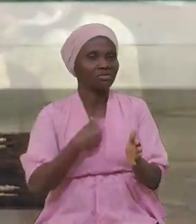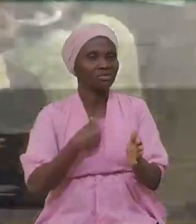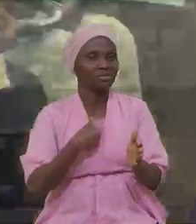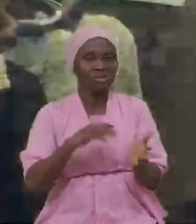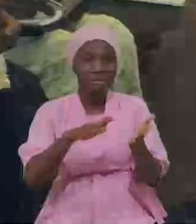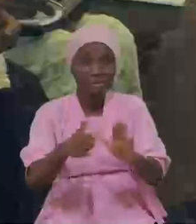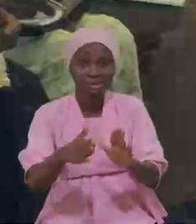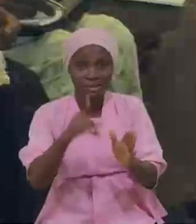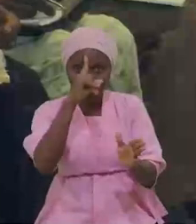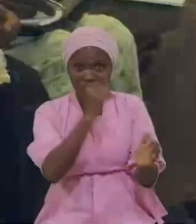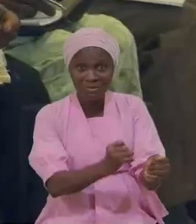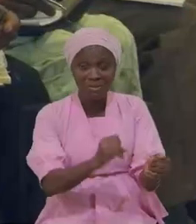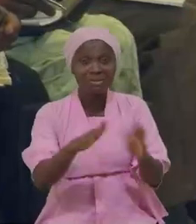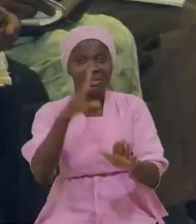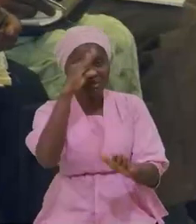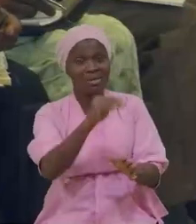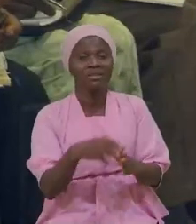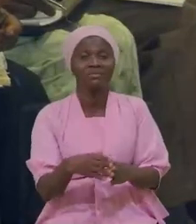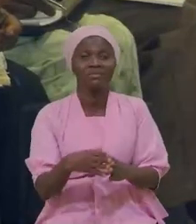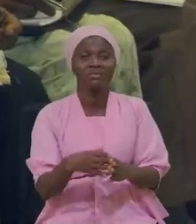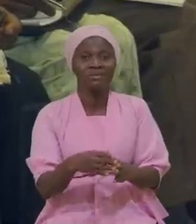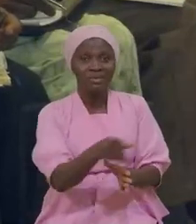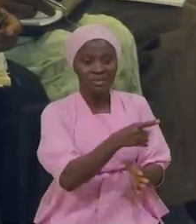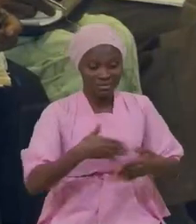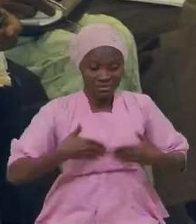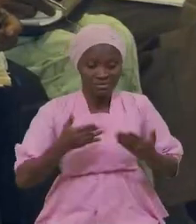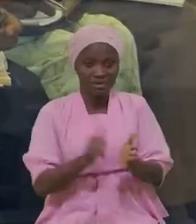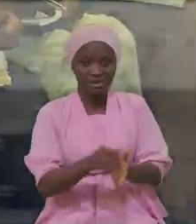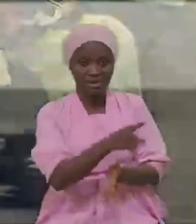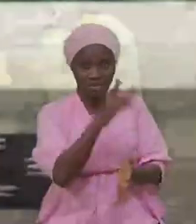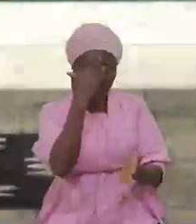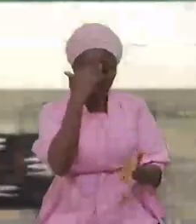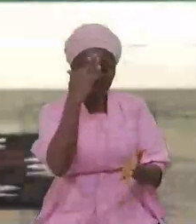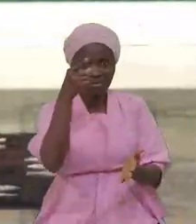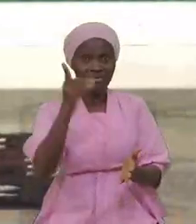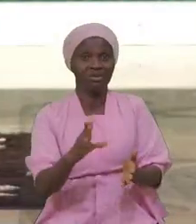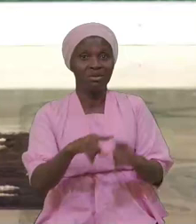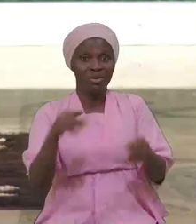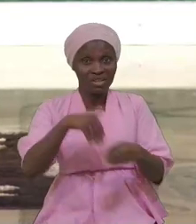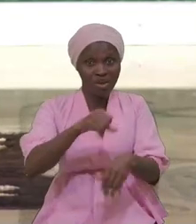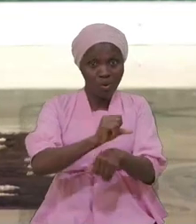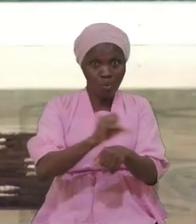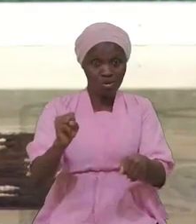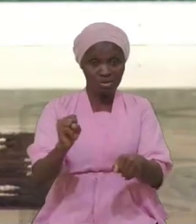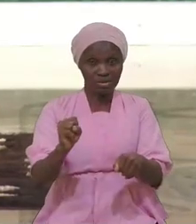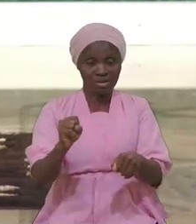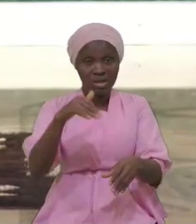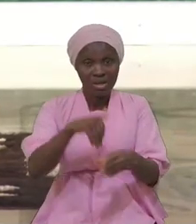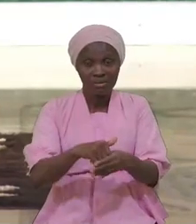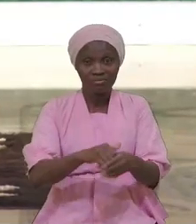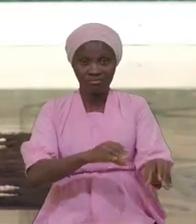Il professe connaître Dieu, mais il renie par leurs œuvres.